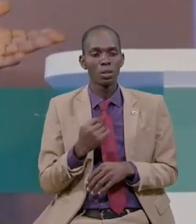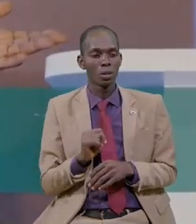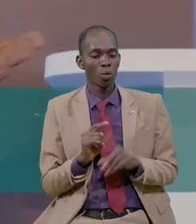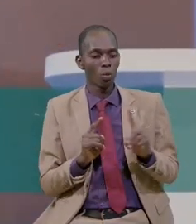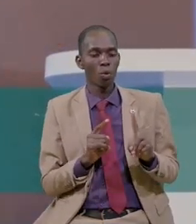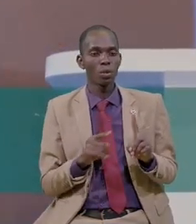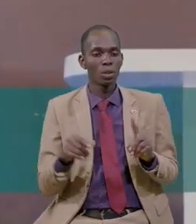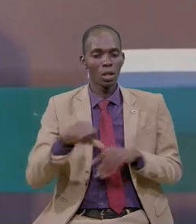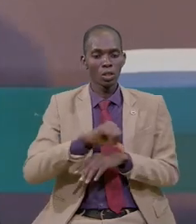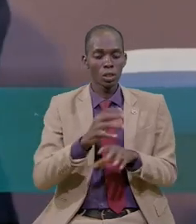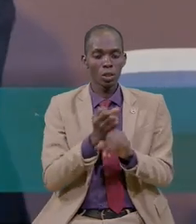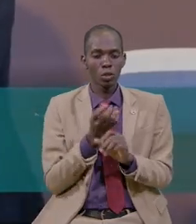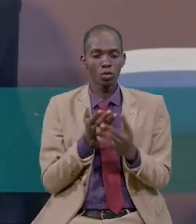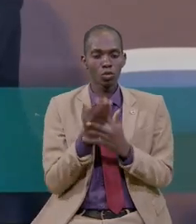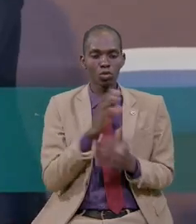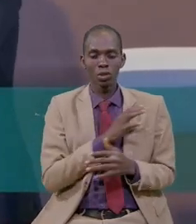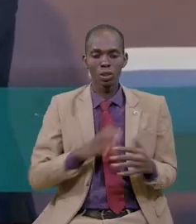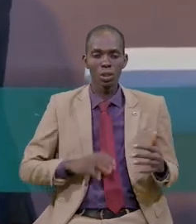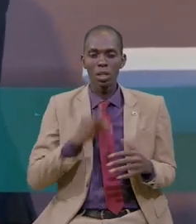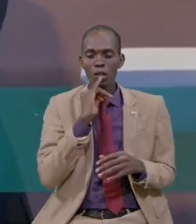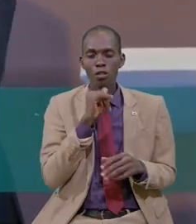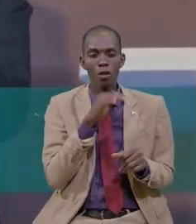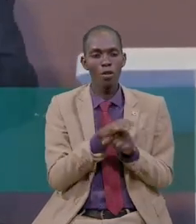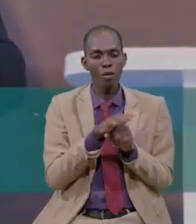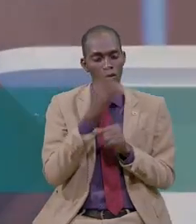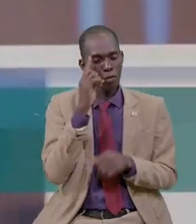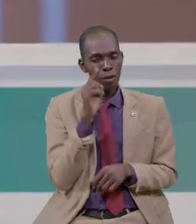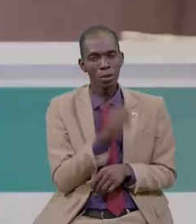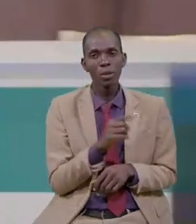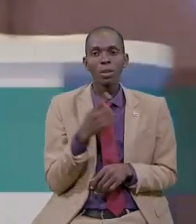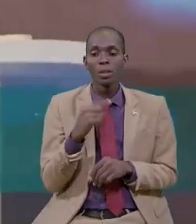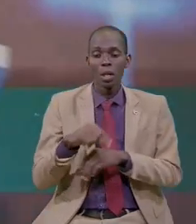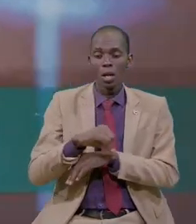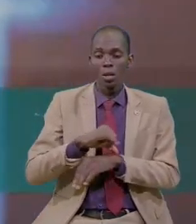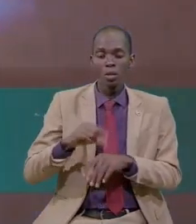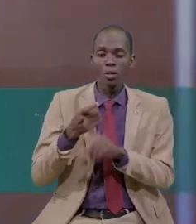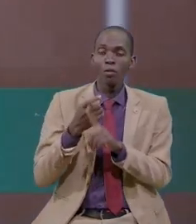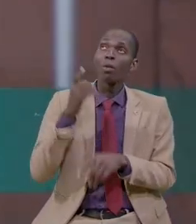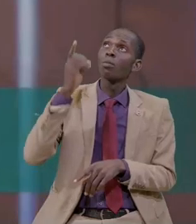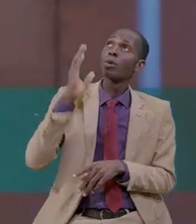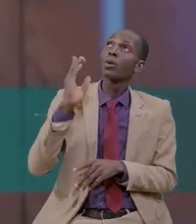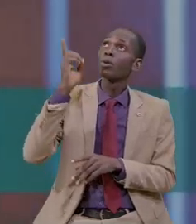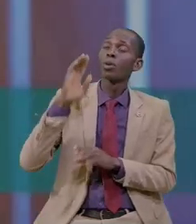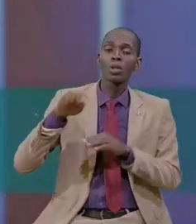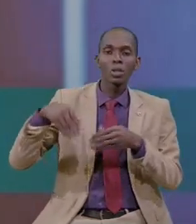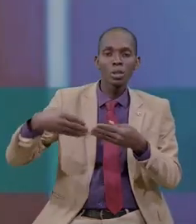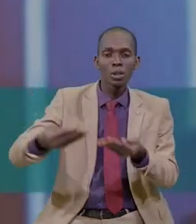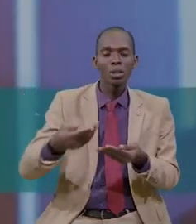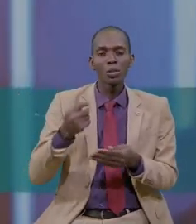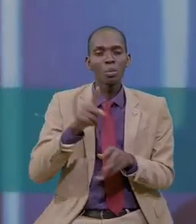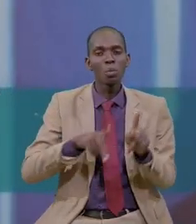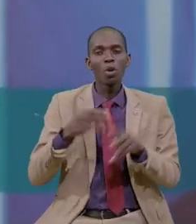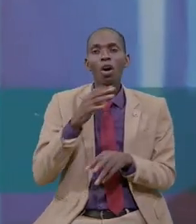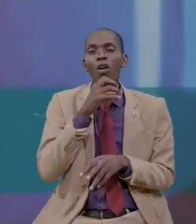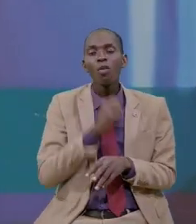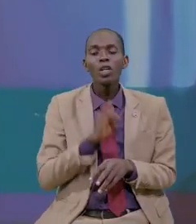pas suffisant pour eux. Et ce qui est dans le royaume, cette onction n'est pas suffisante pour eux. Ce que Dieu a donné aux apôtres de l'ancien